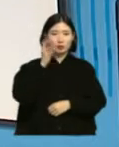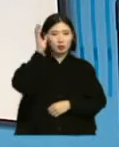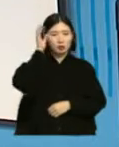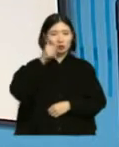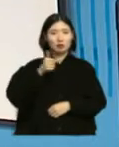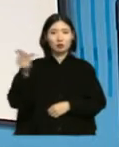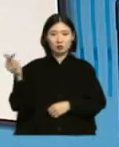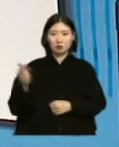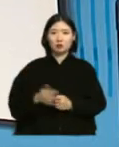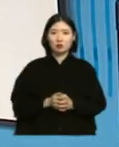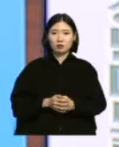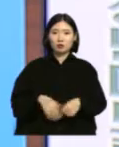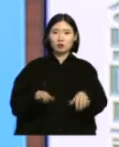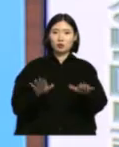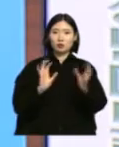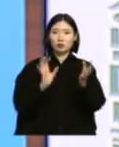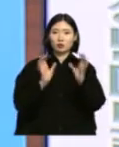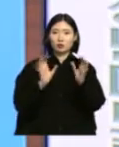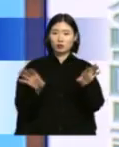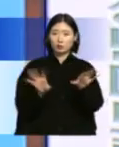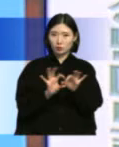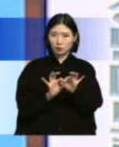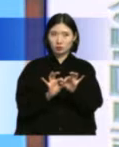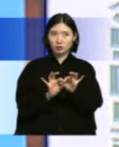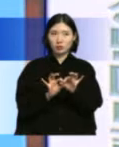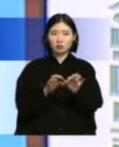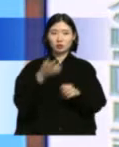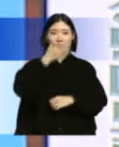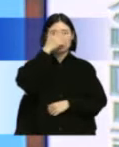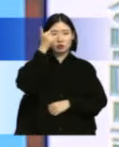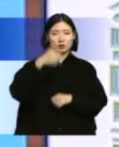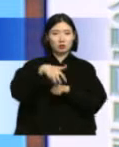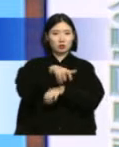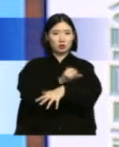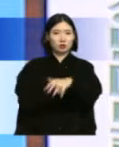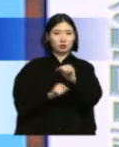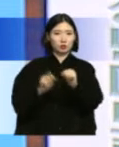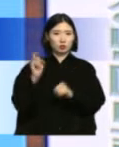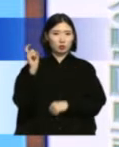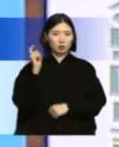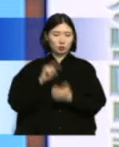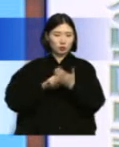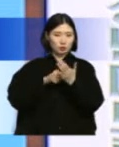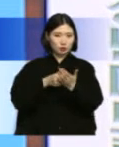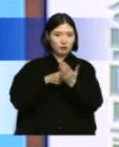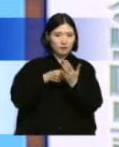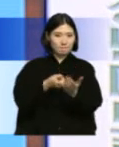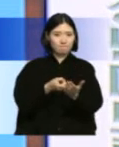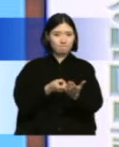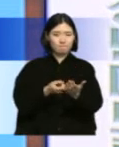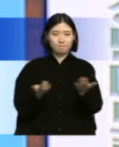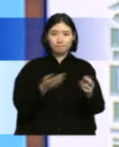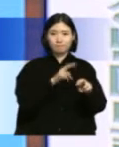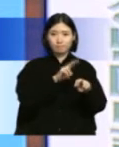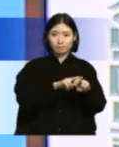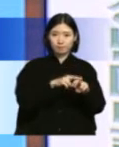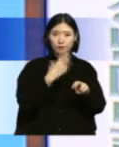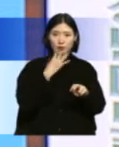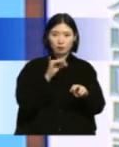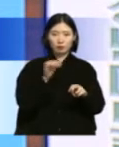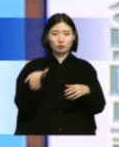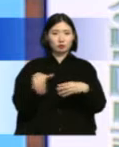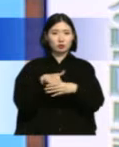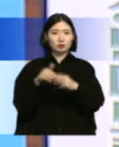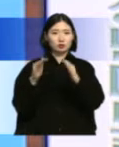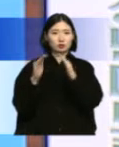큽니다. 이번 토론회를 통해서 청년들이 적극적으로 목소리를 냈습니다. 일자리는 물론 문화와